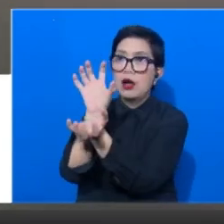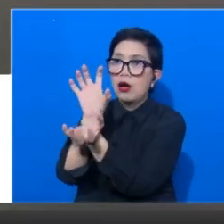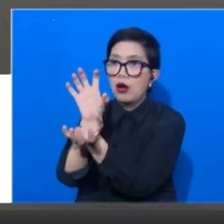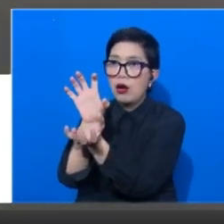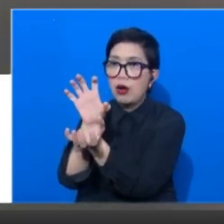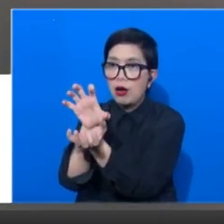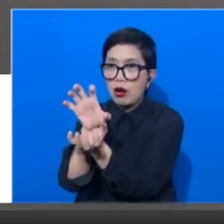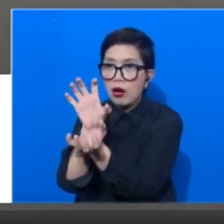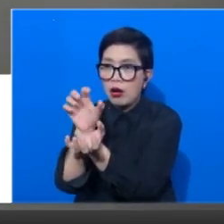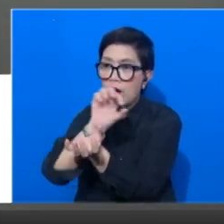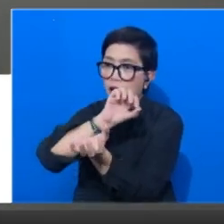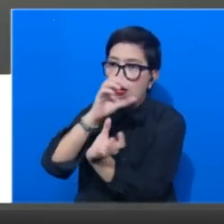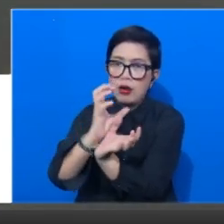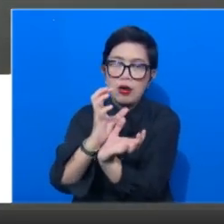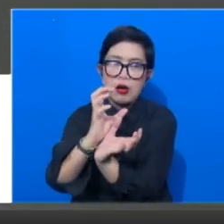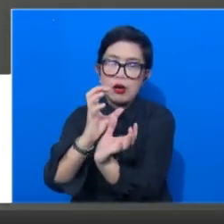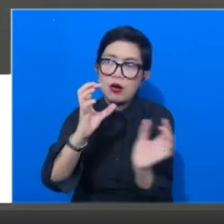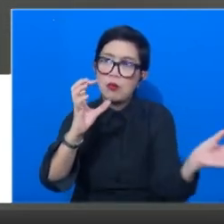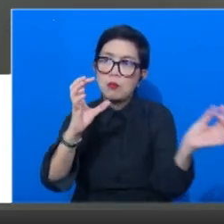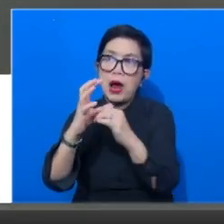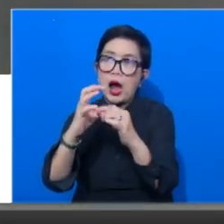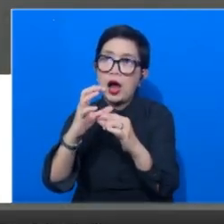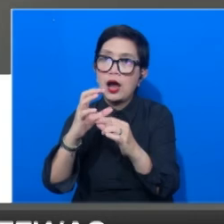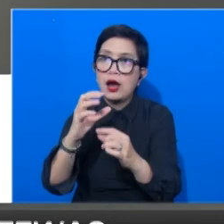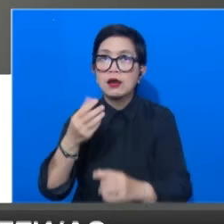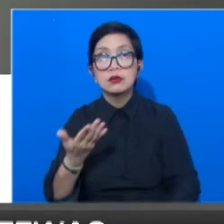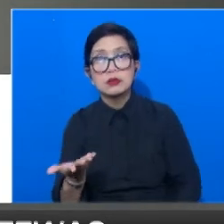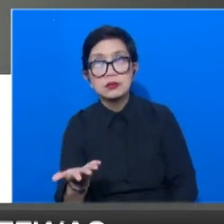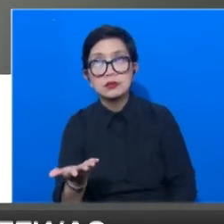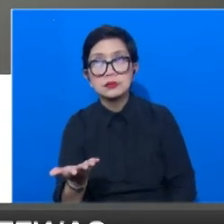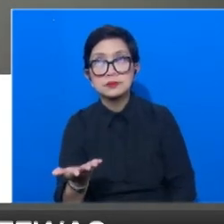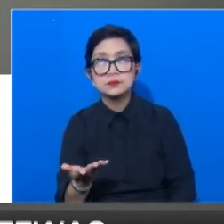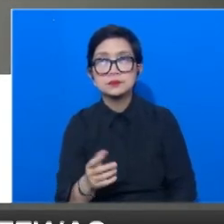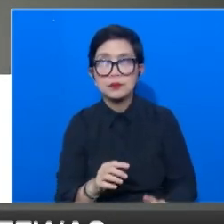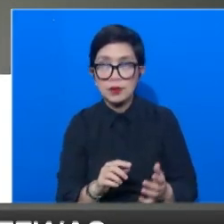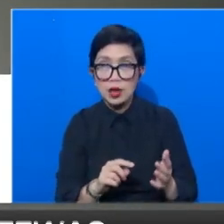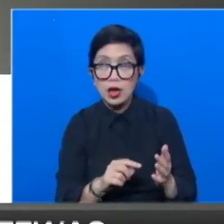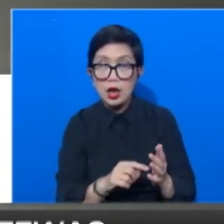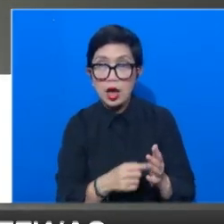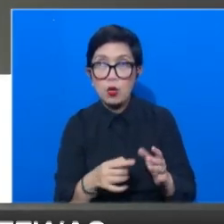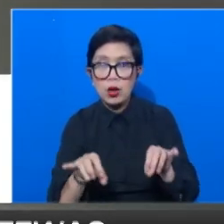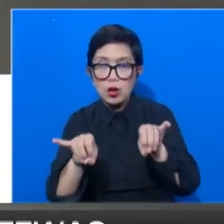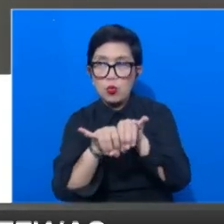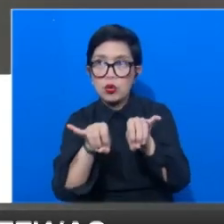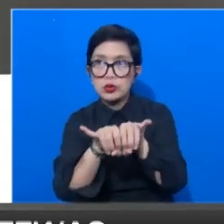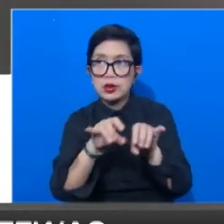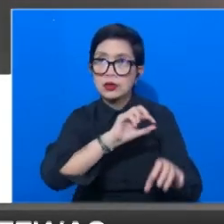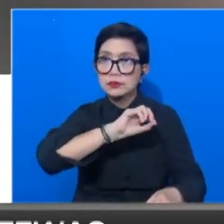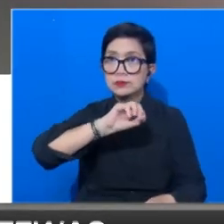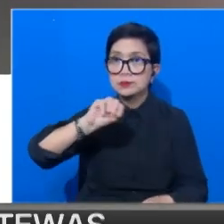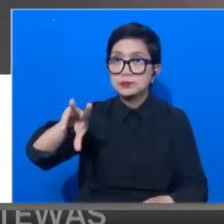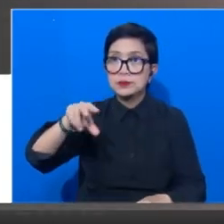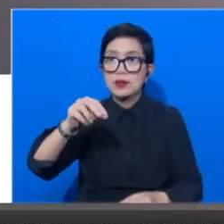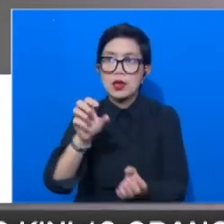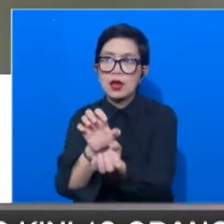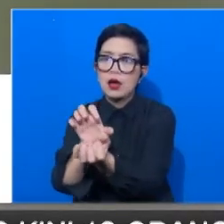pada Kamis 20 Juni. Pelaku sempat mengumpan wortel agar mulut kuda Nil terbuka. Setelah mulut kuda